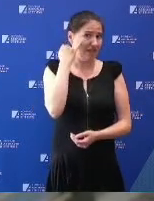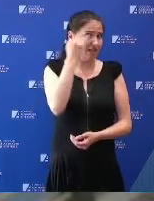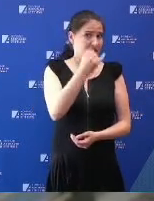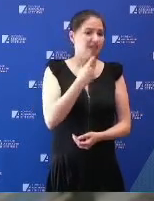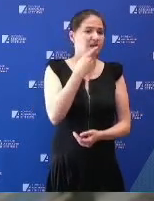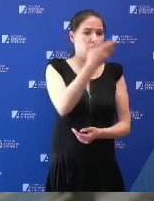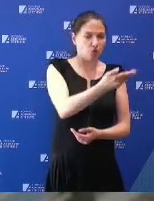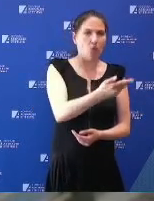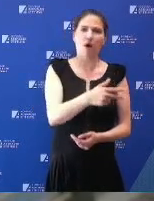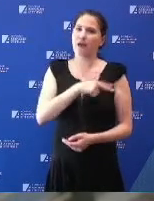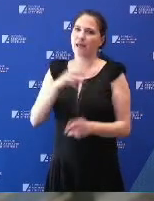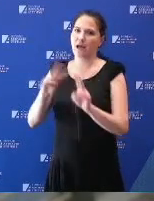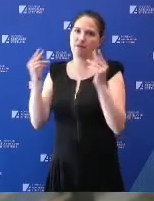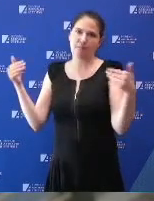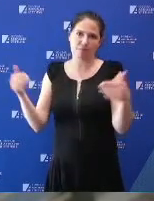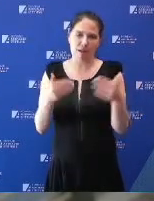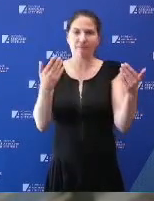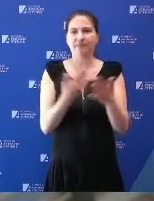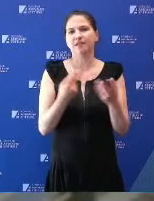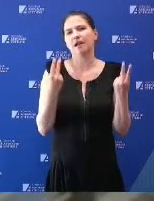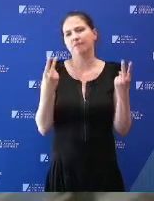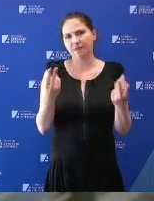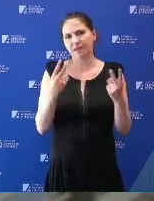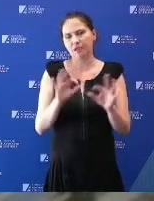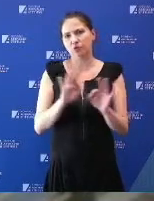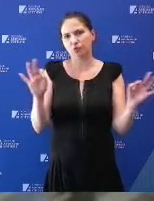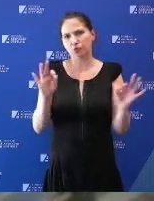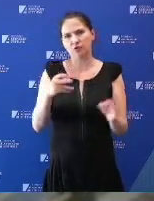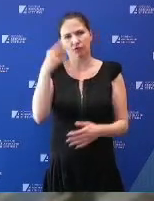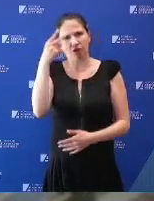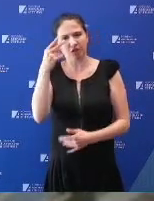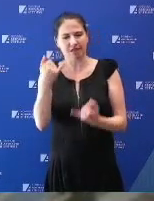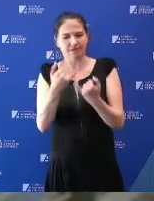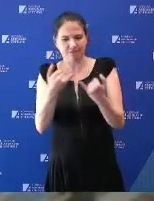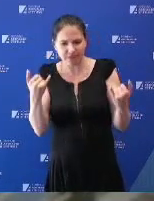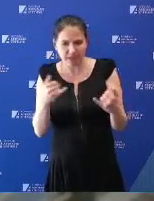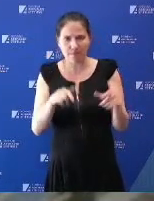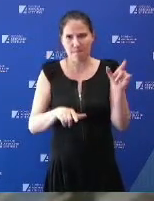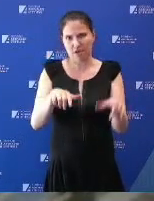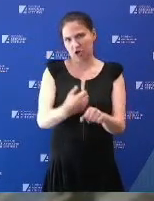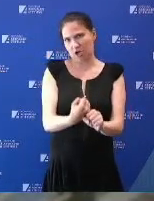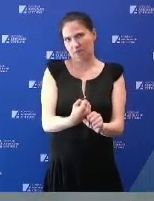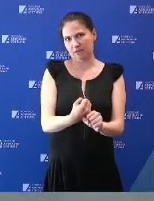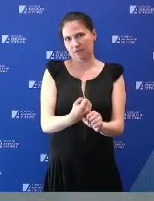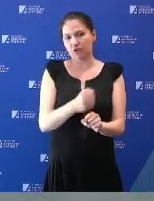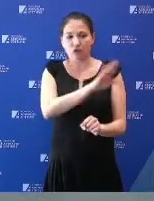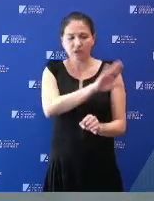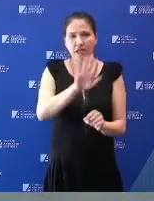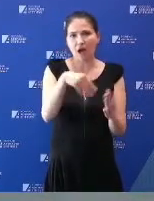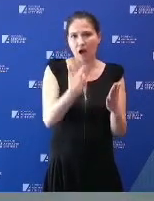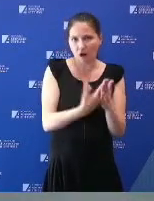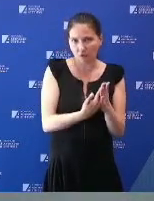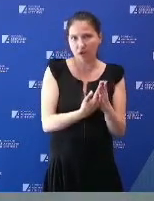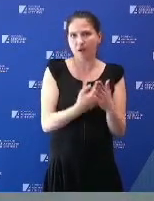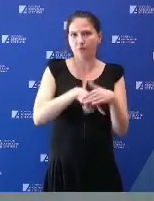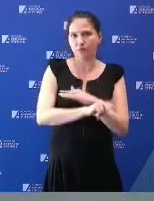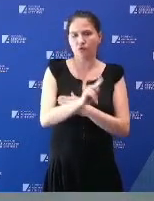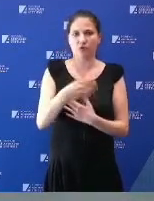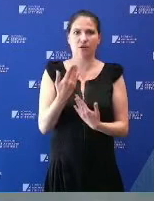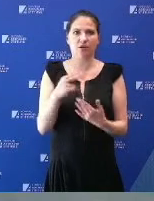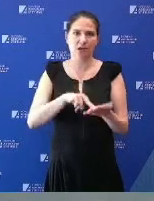Und deshalb ist es entscheidend, ein gutes Verständnis dafür zu haben, wie Menschen arbeiten und wie ihre Aufgaben durch Technologien beeinflusst